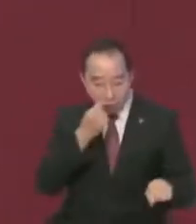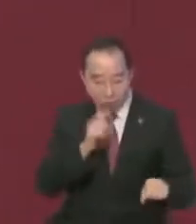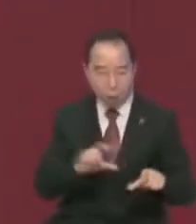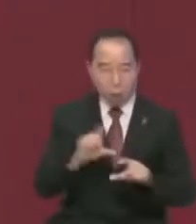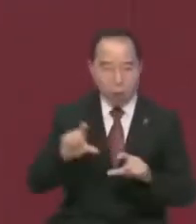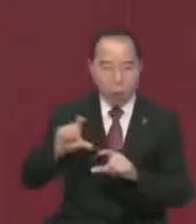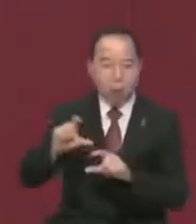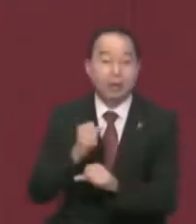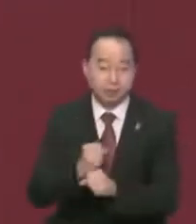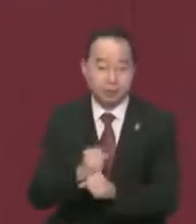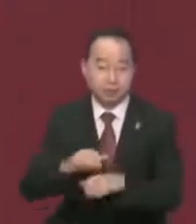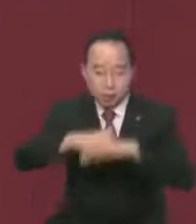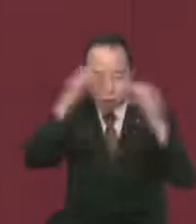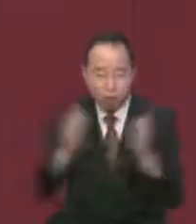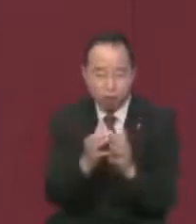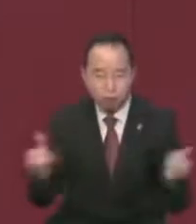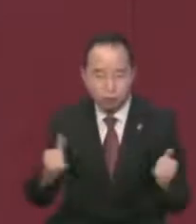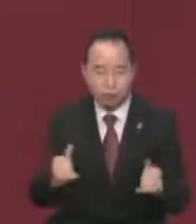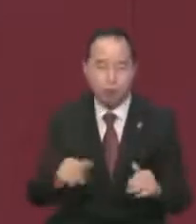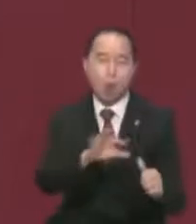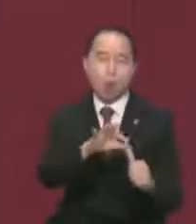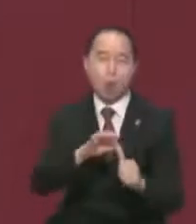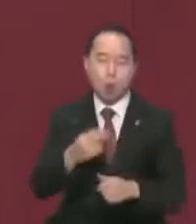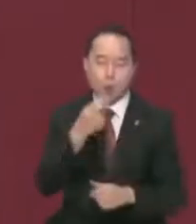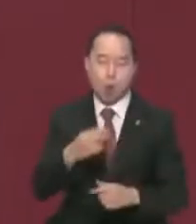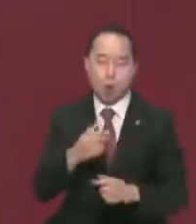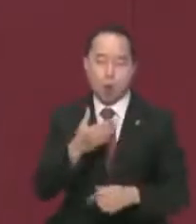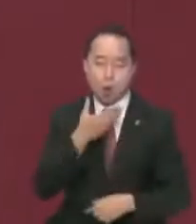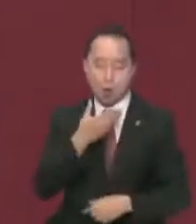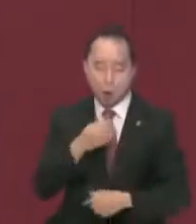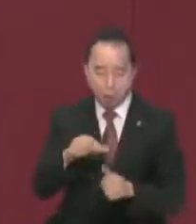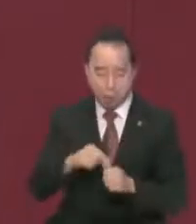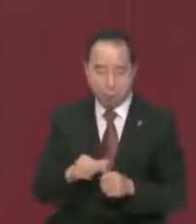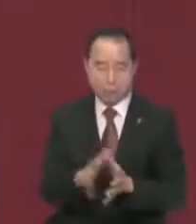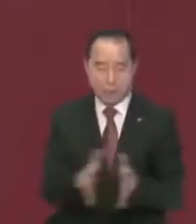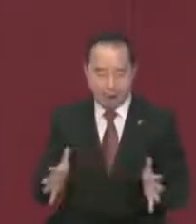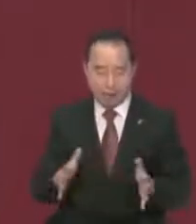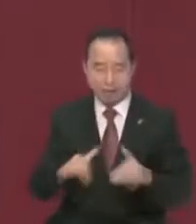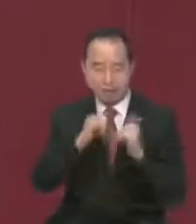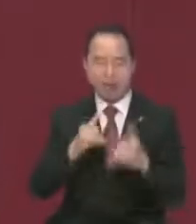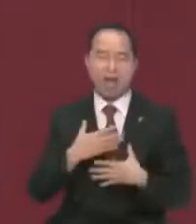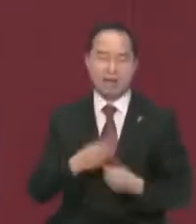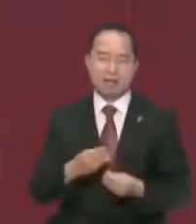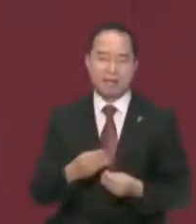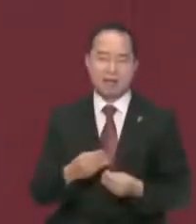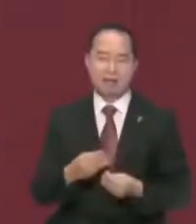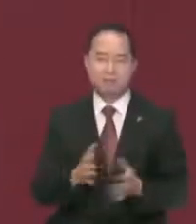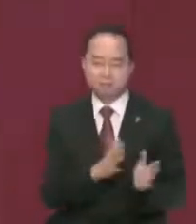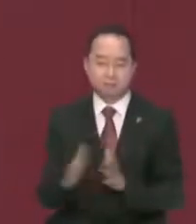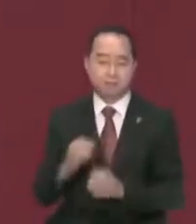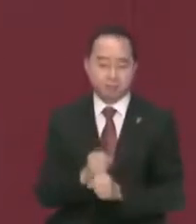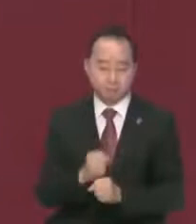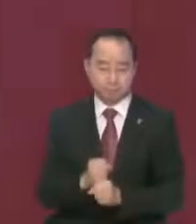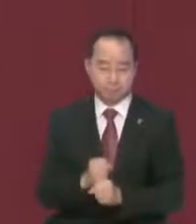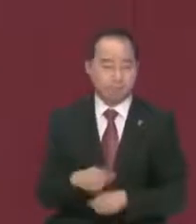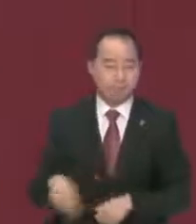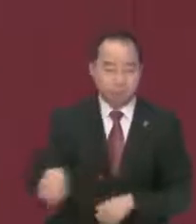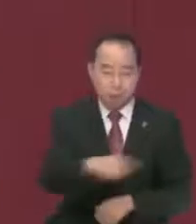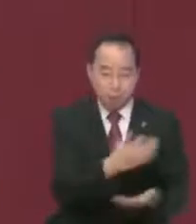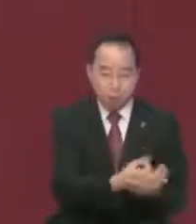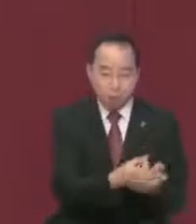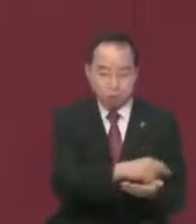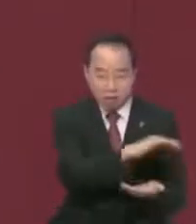전국민 고용보험 등 사회안전망을 조속히 확충하겠습니다. 모든 계층의 소득을